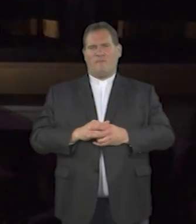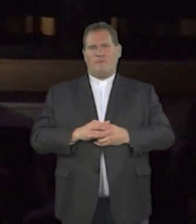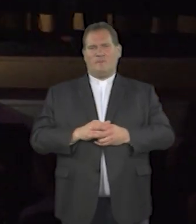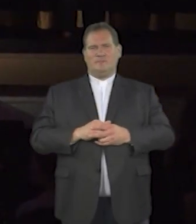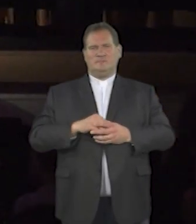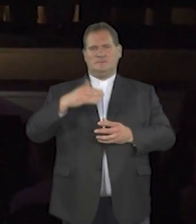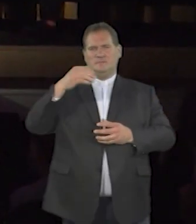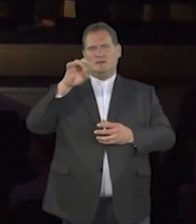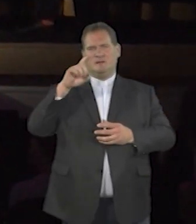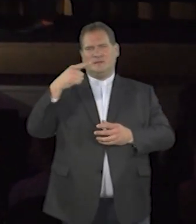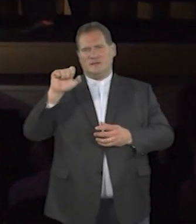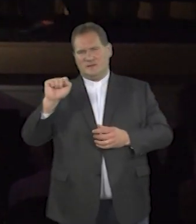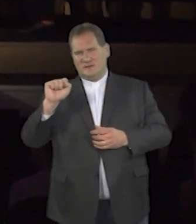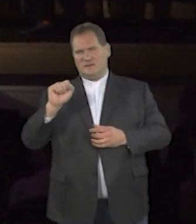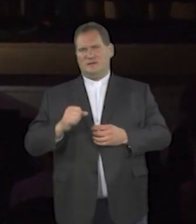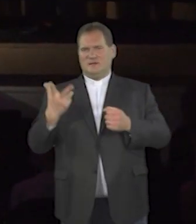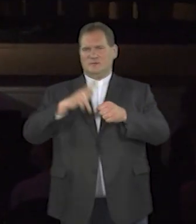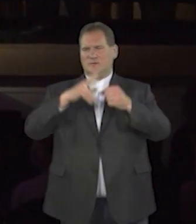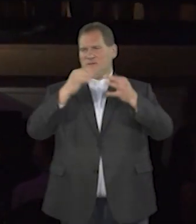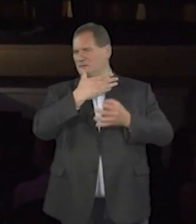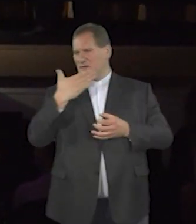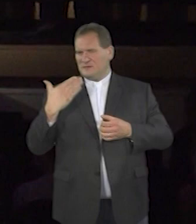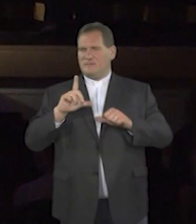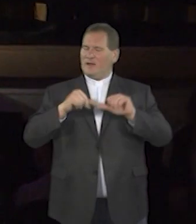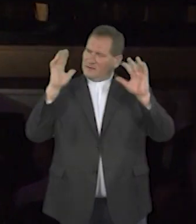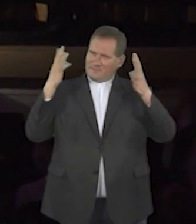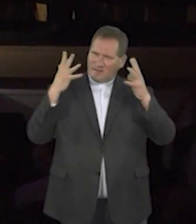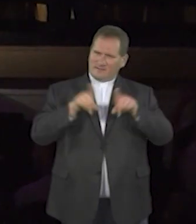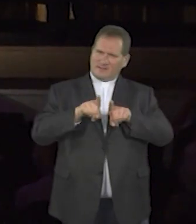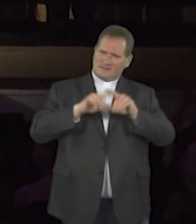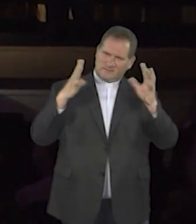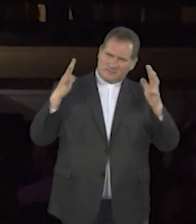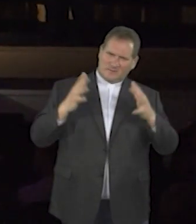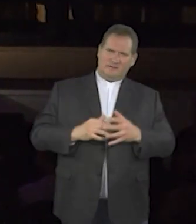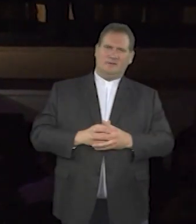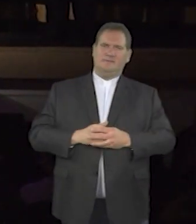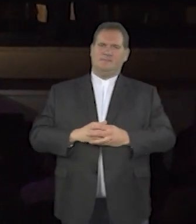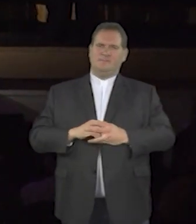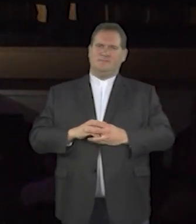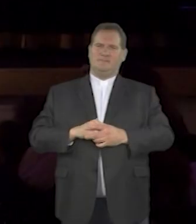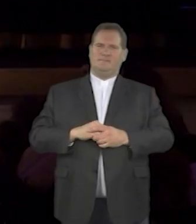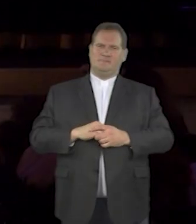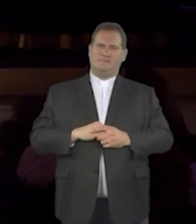Magda Dumulec jeszcze użyczyła głosu, której też dzisiaj nie ma. W związku z tym też brawa jej nie ma.